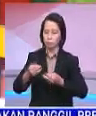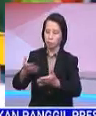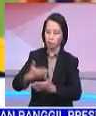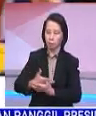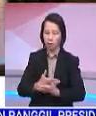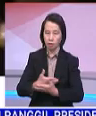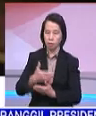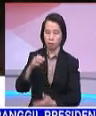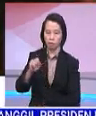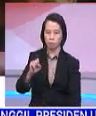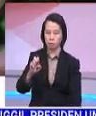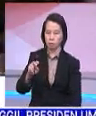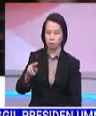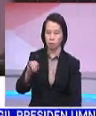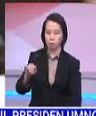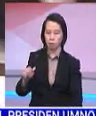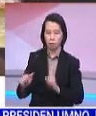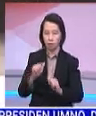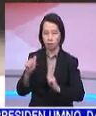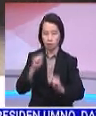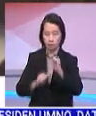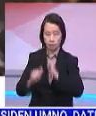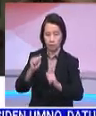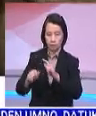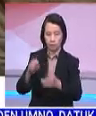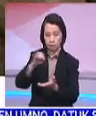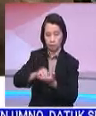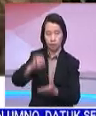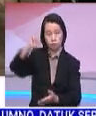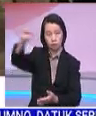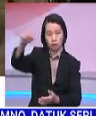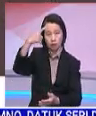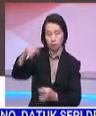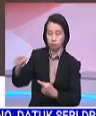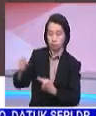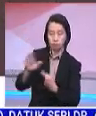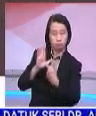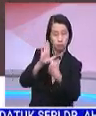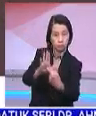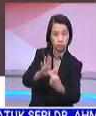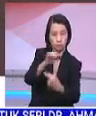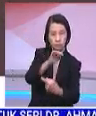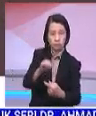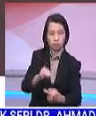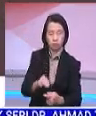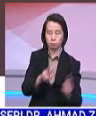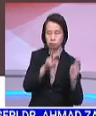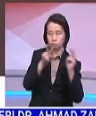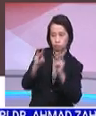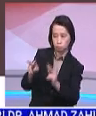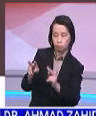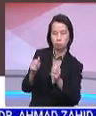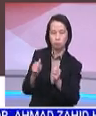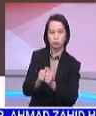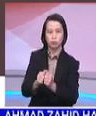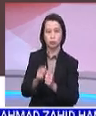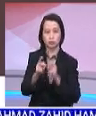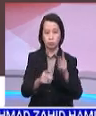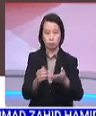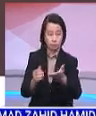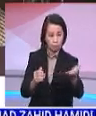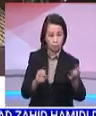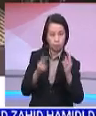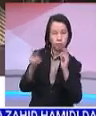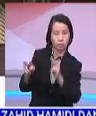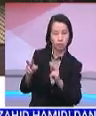anak-anak seni serta penggiat industri seni di Sabah untuk mempamerkan dan mempertontonkan bakat mereka kepadaat penonton